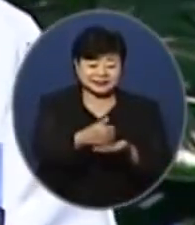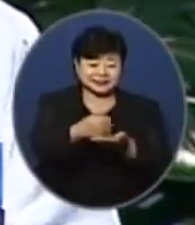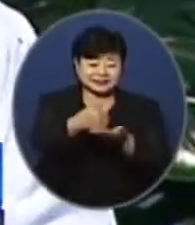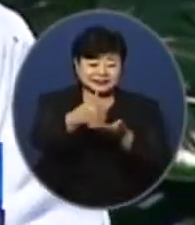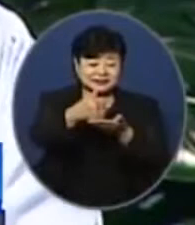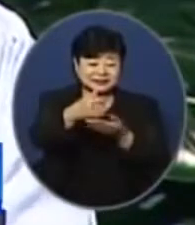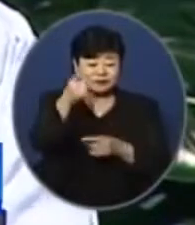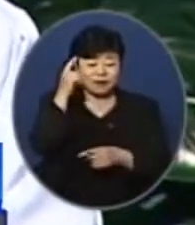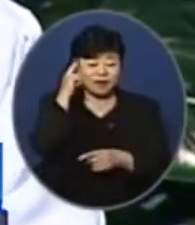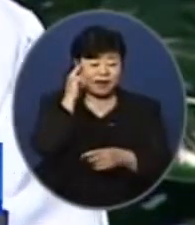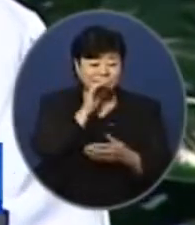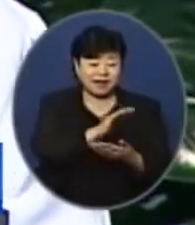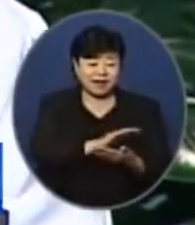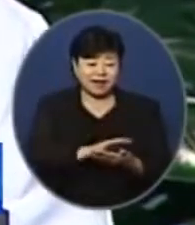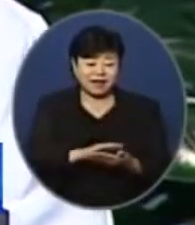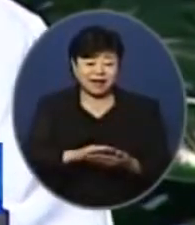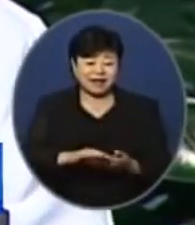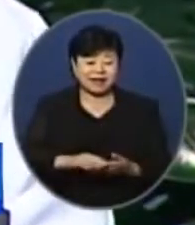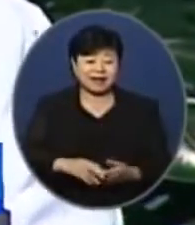주는 평화